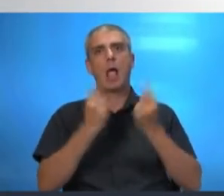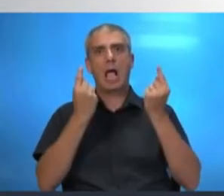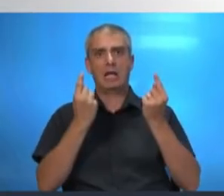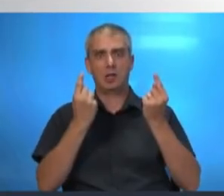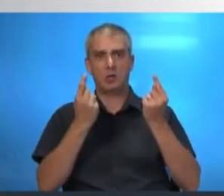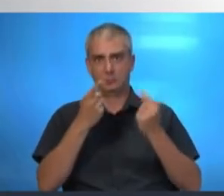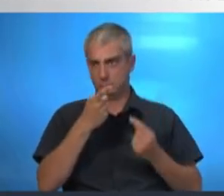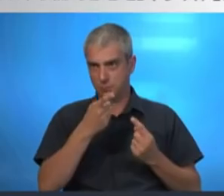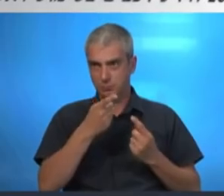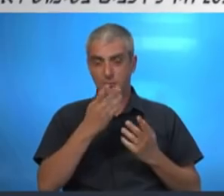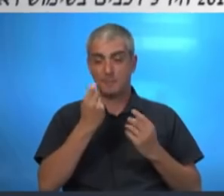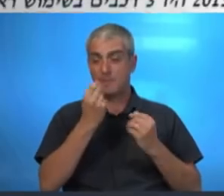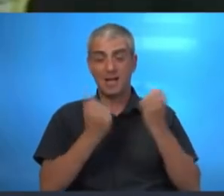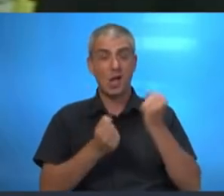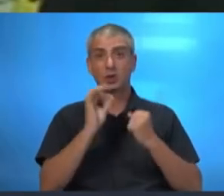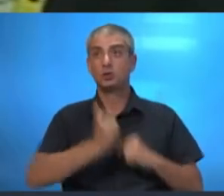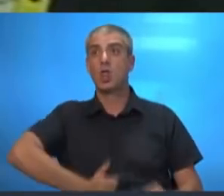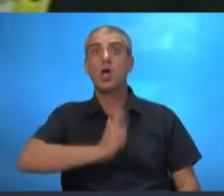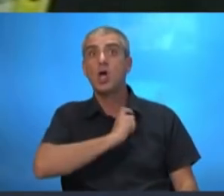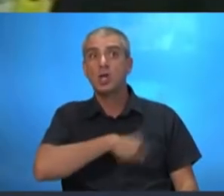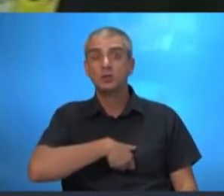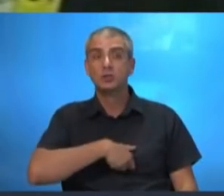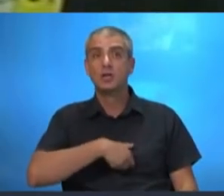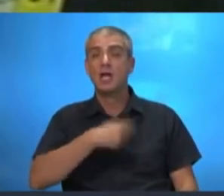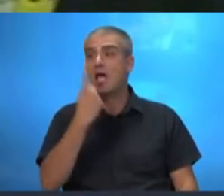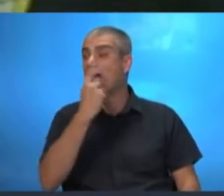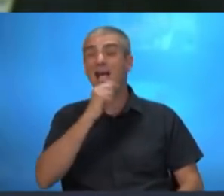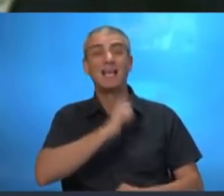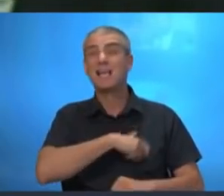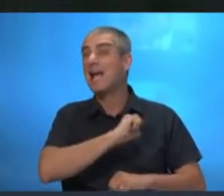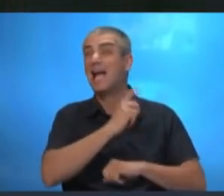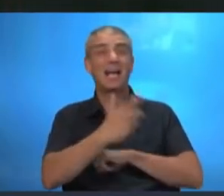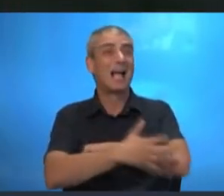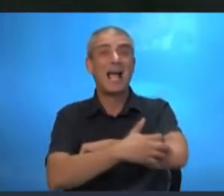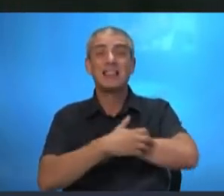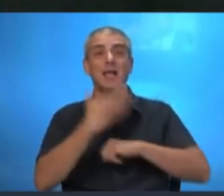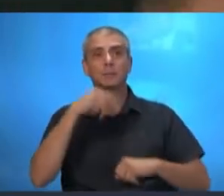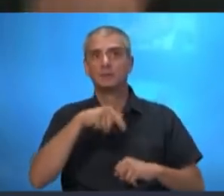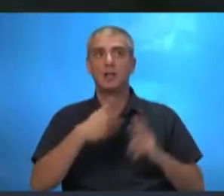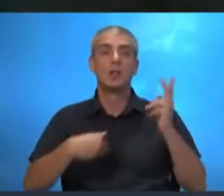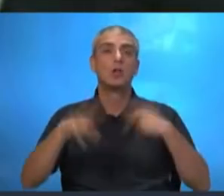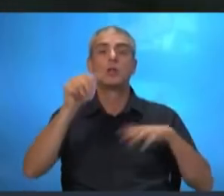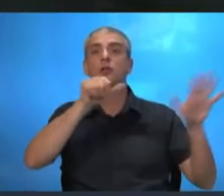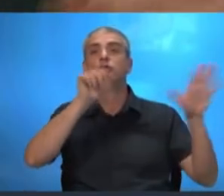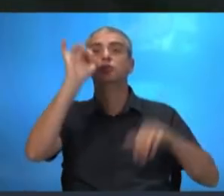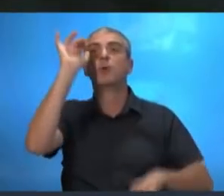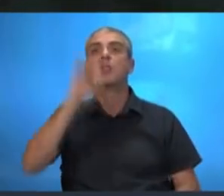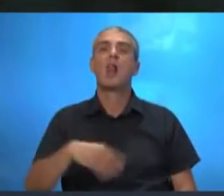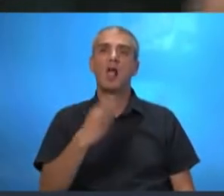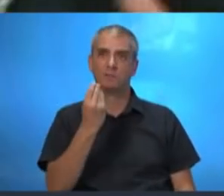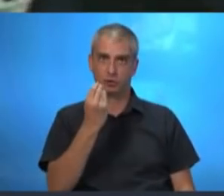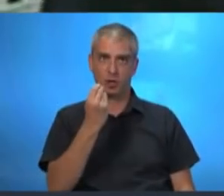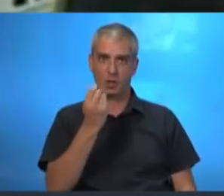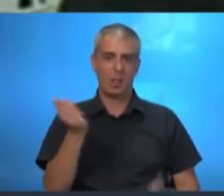וכך האמיר מחיר רכבו של ראש העירייה, אחת העניות בישראל, והגיע ליותר מ-600,000 שקלים על